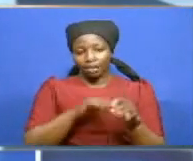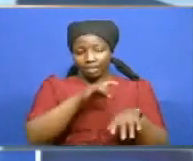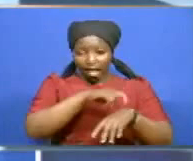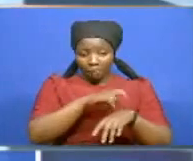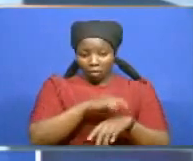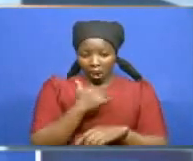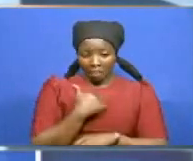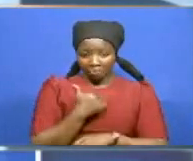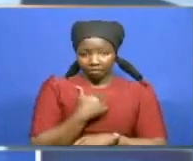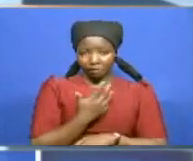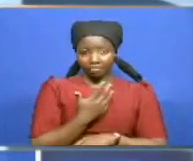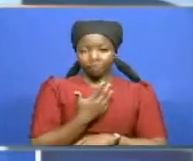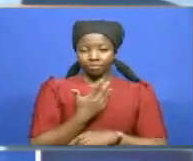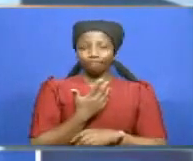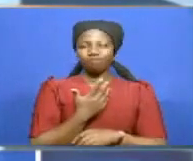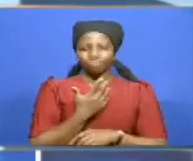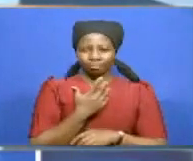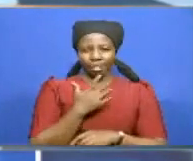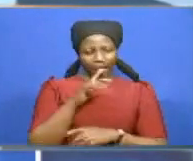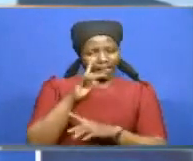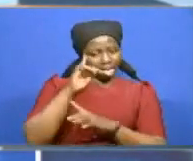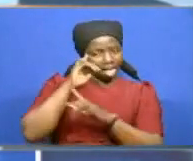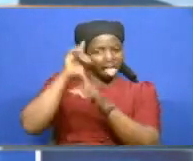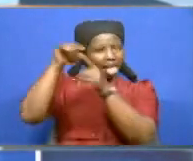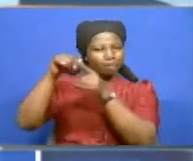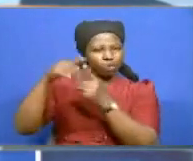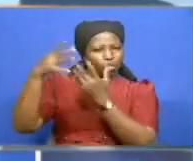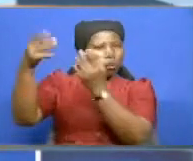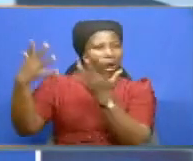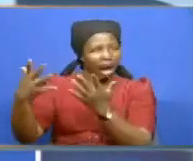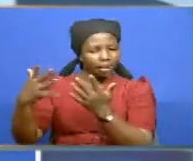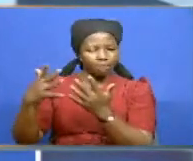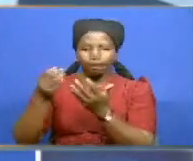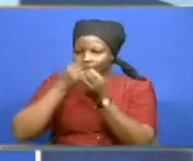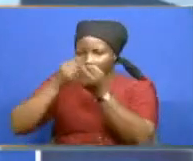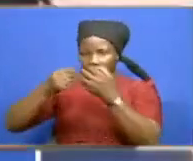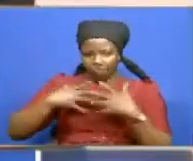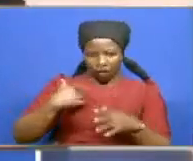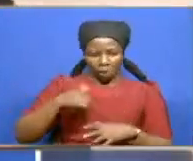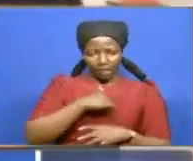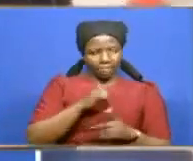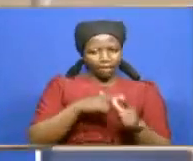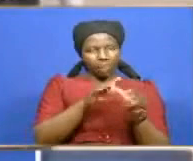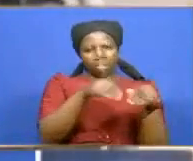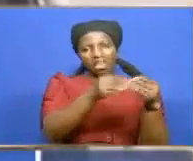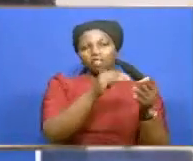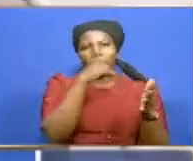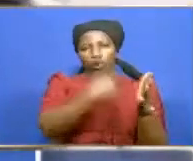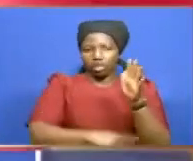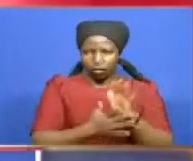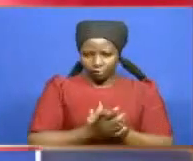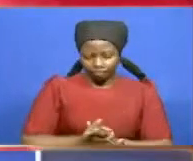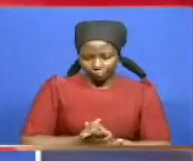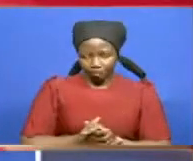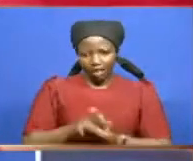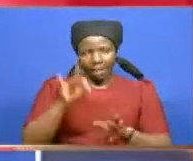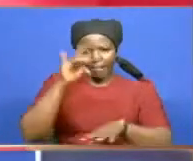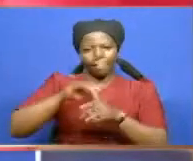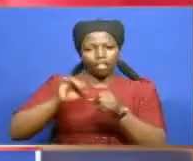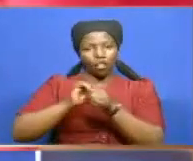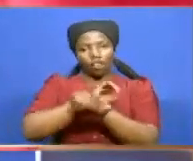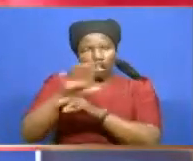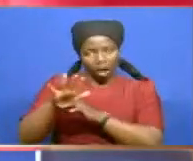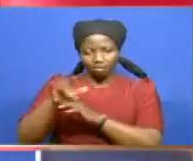have where you want to go, you will share that with us and we'll cost it for you. Amesema athari za janga la